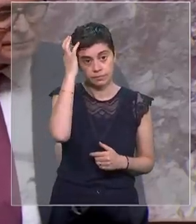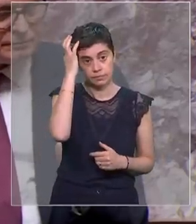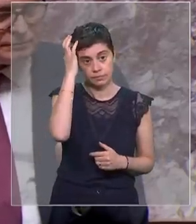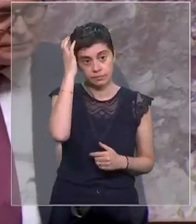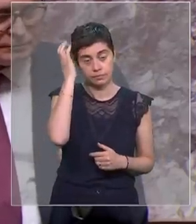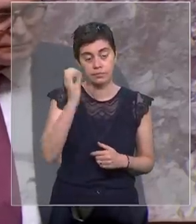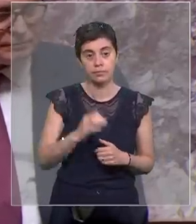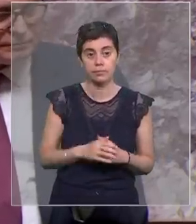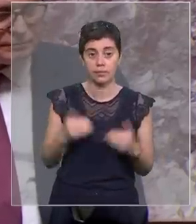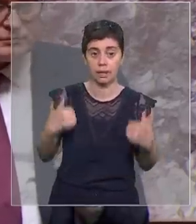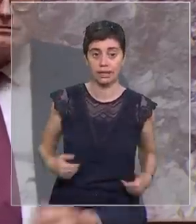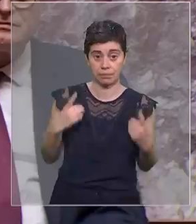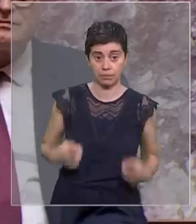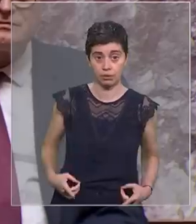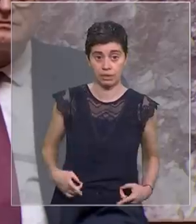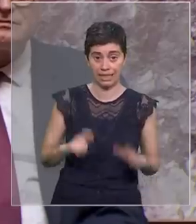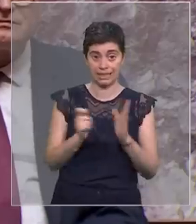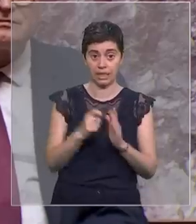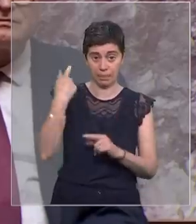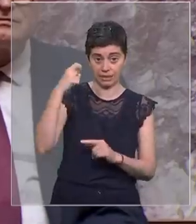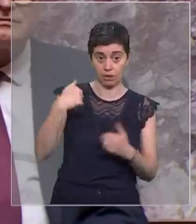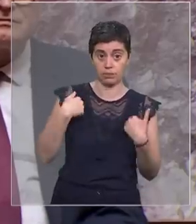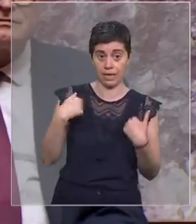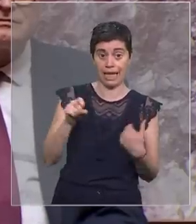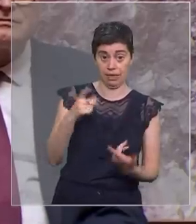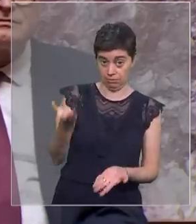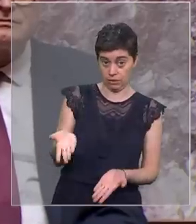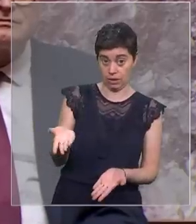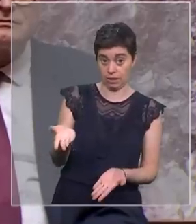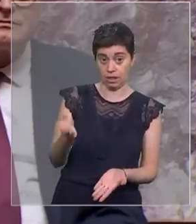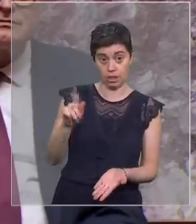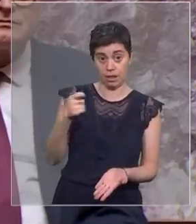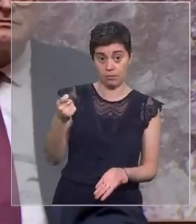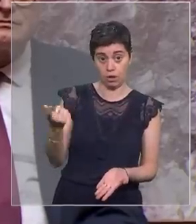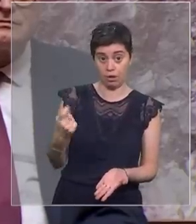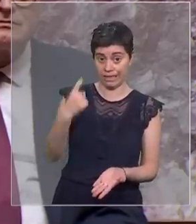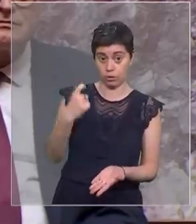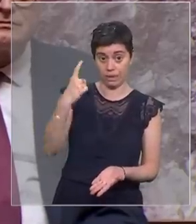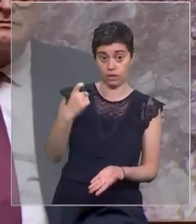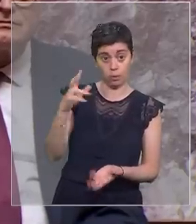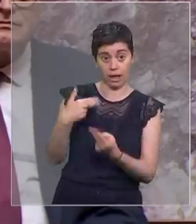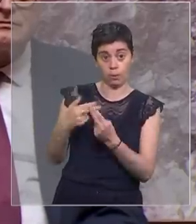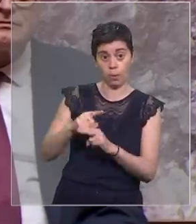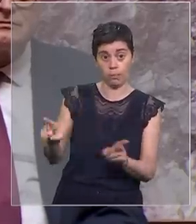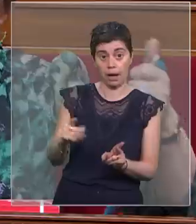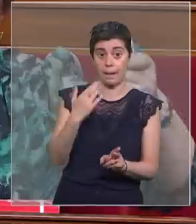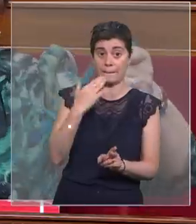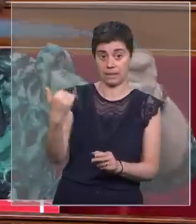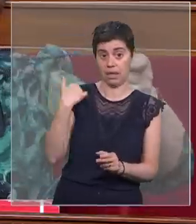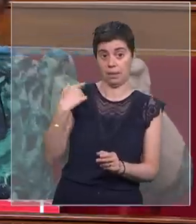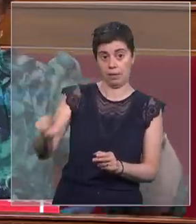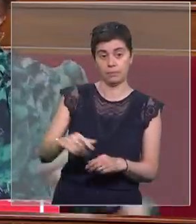Je vous indique Madame la députée que lorsque je préside les questions au gouvernement, il est d'usage que je ne prenne pas part au débat et je vous remercie de ne pas